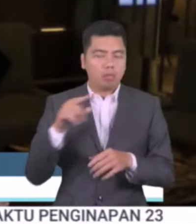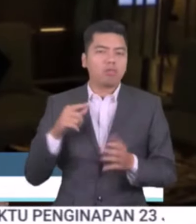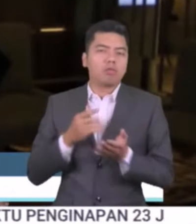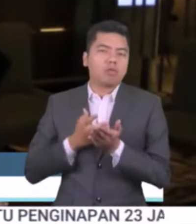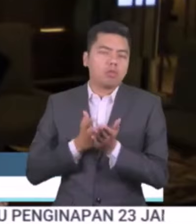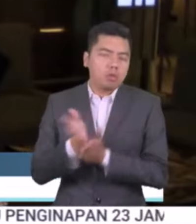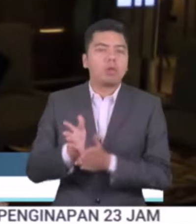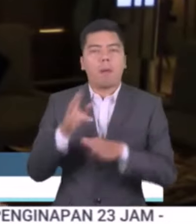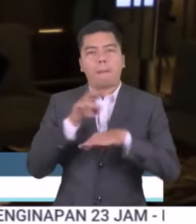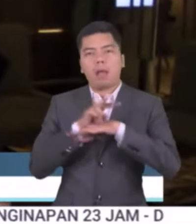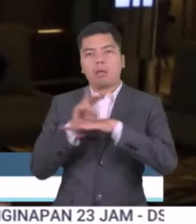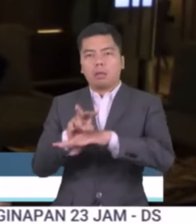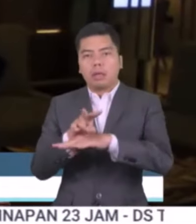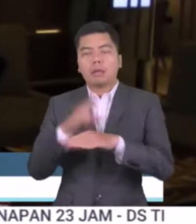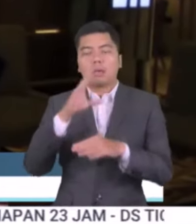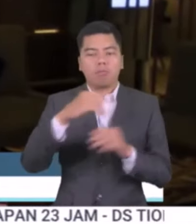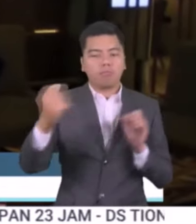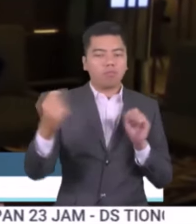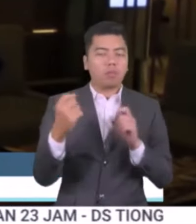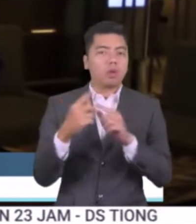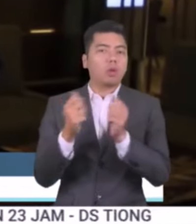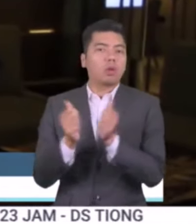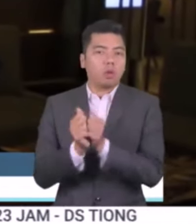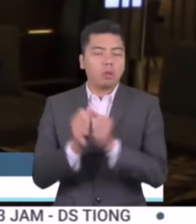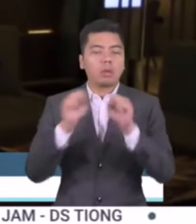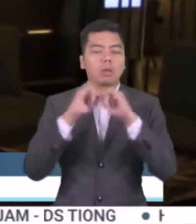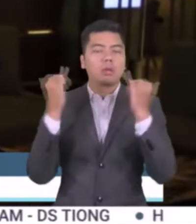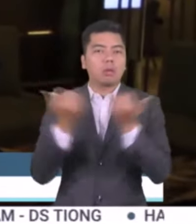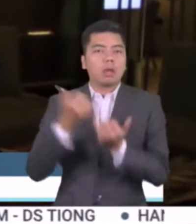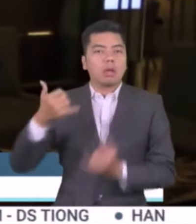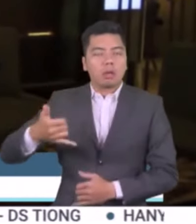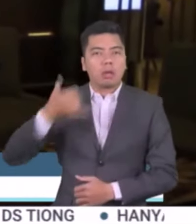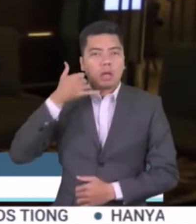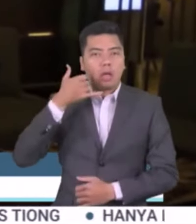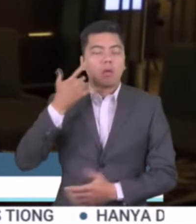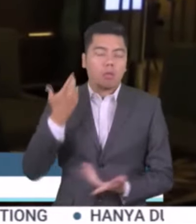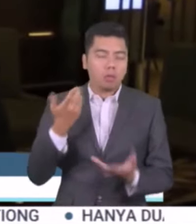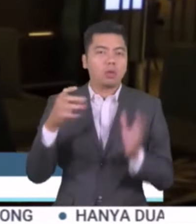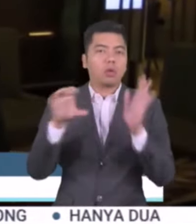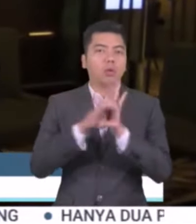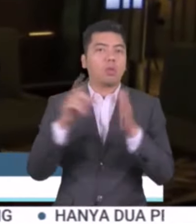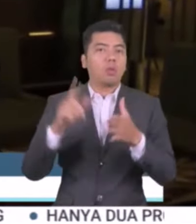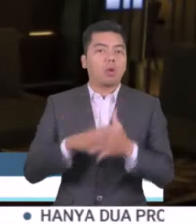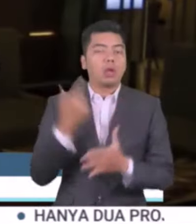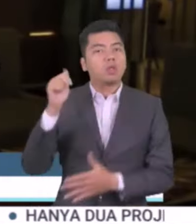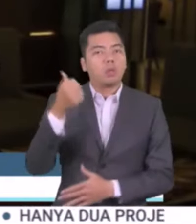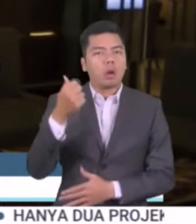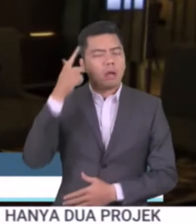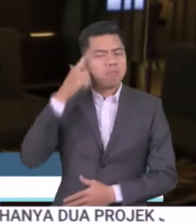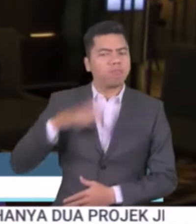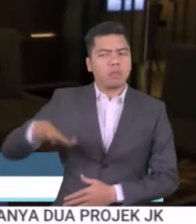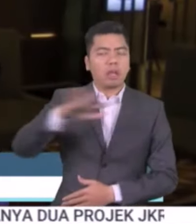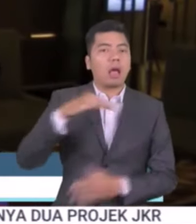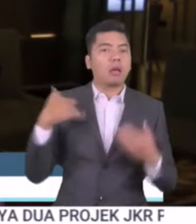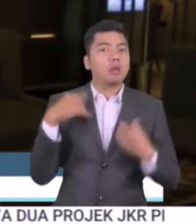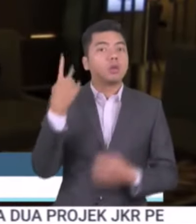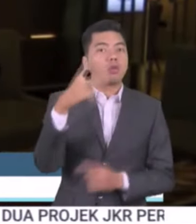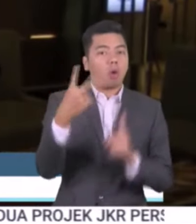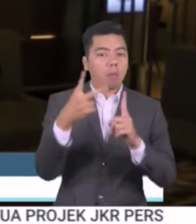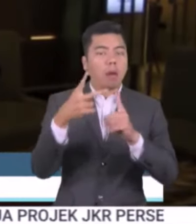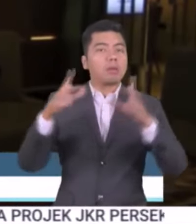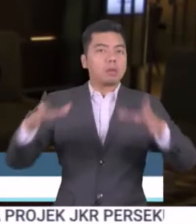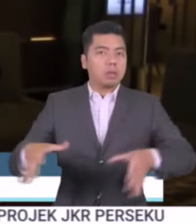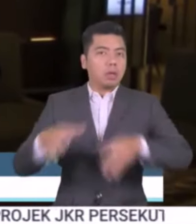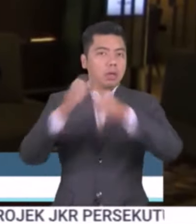dan saya akan berhubung dengan Syarikat telco minta untuk bulan Oktober sebagai contoh terdapat lebih kurang 12 menara yang telah